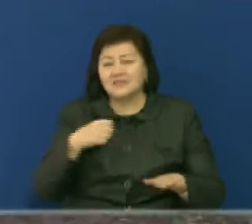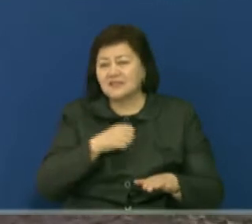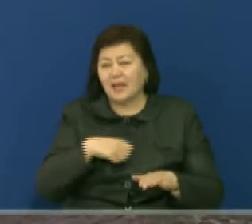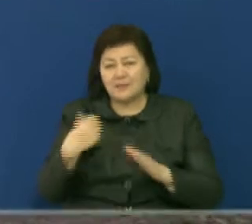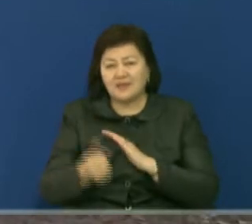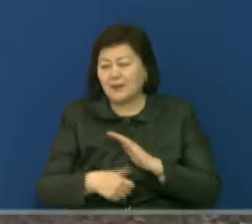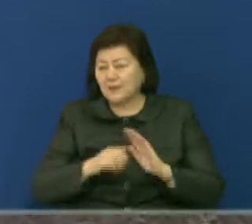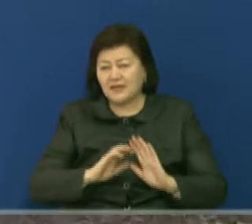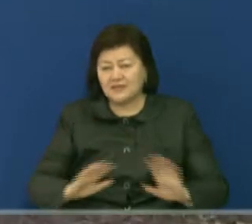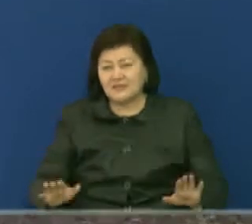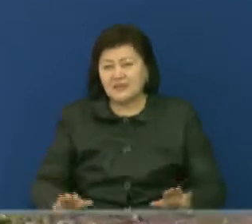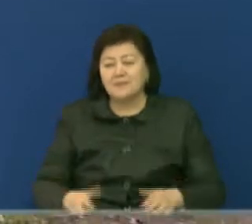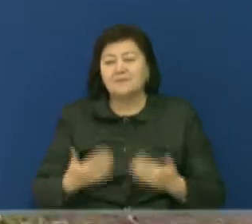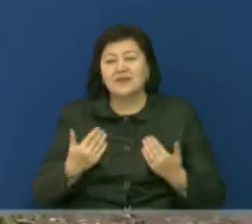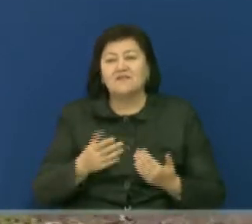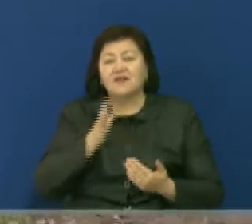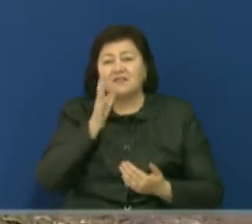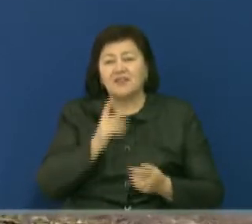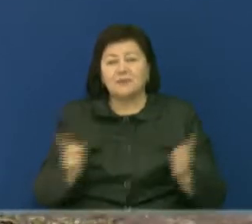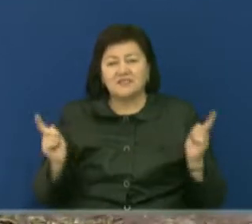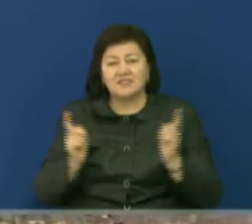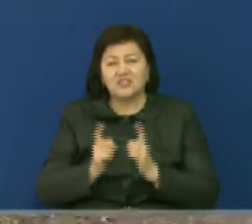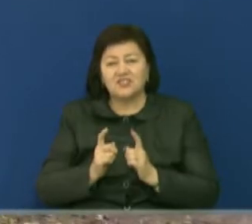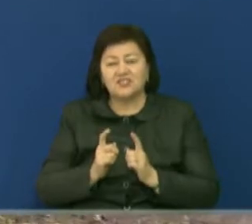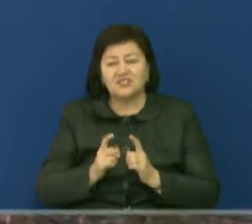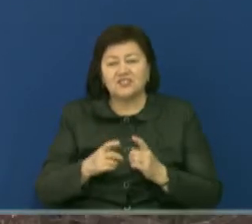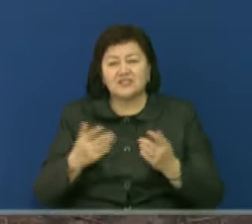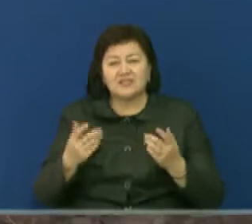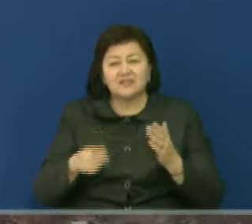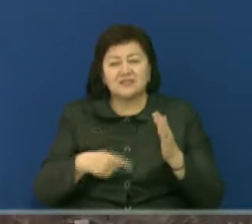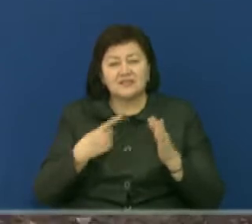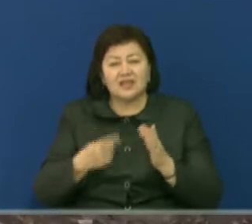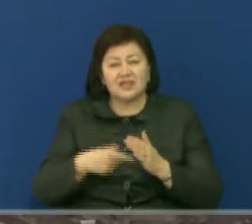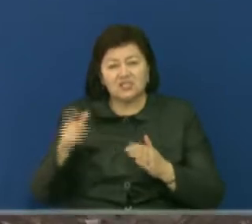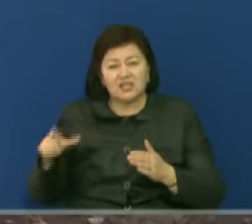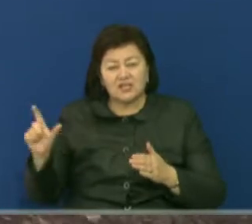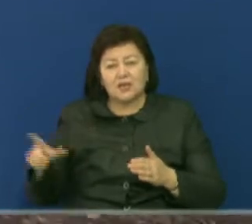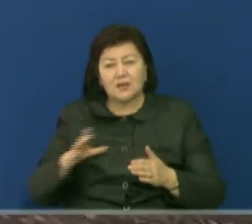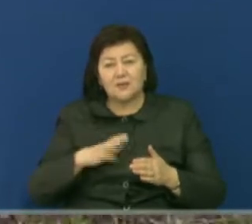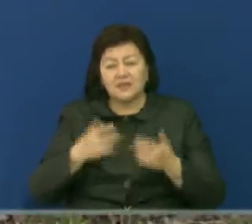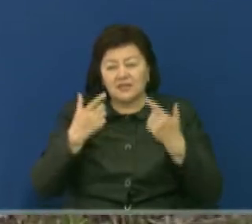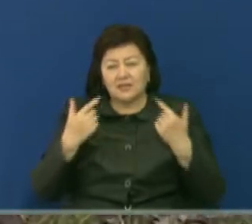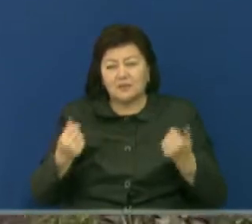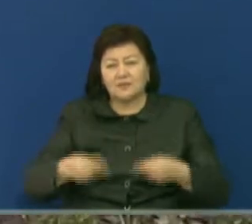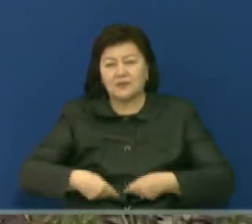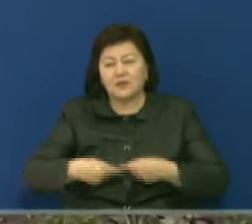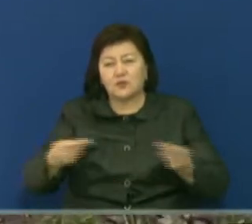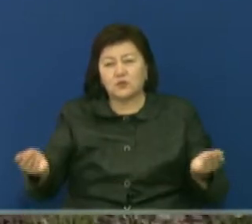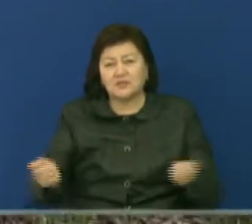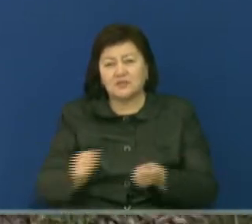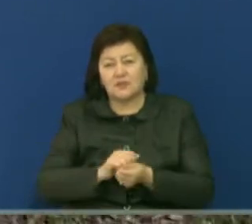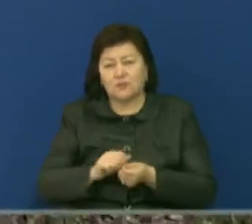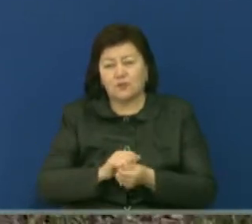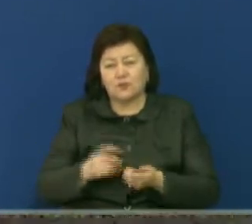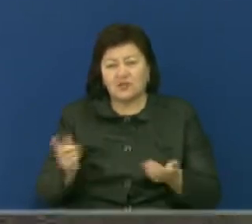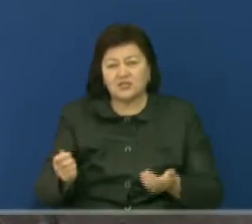ходе рейдового мероприятия с горожанами, находящимися на набережной, была проведена разъяснительная работа, розданы информационные листы. По словам